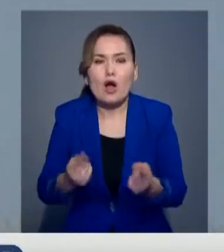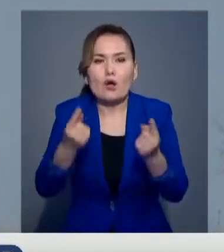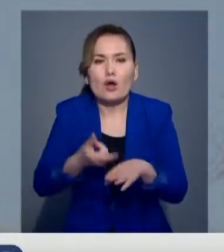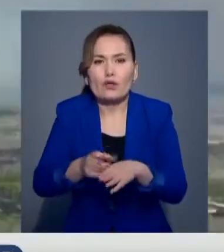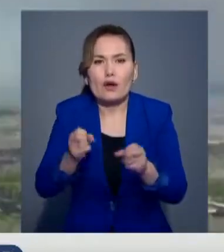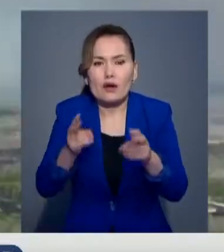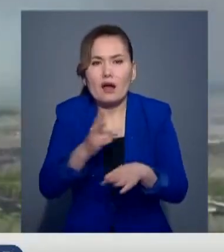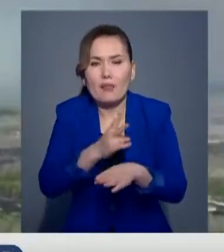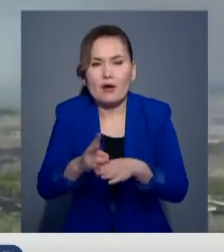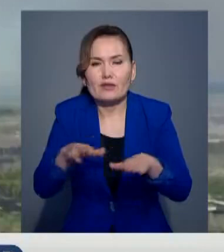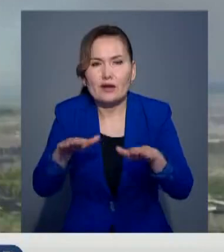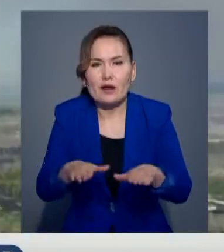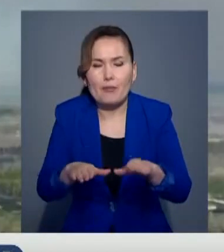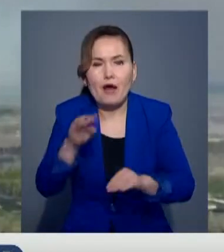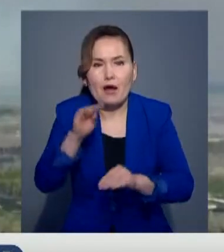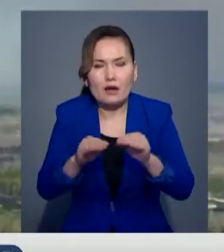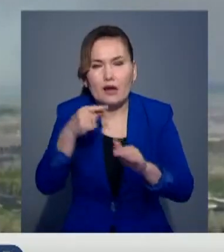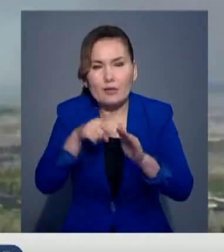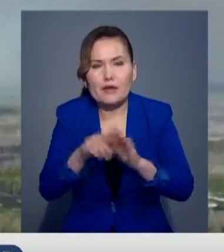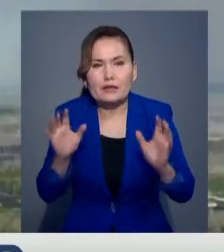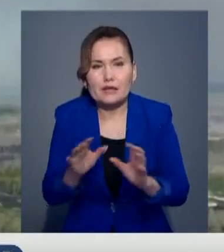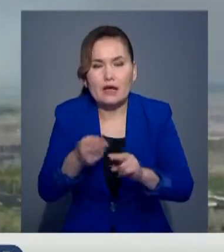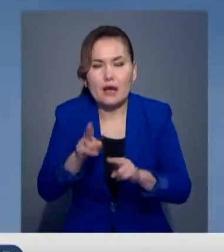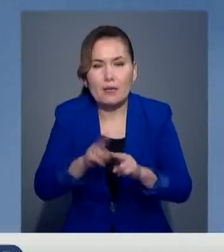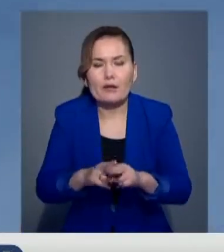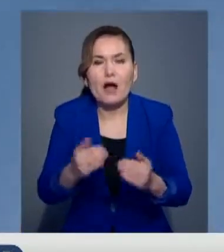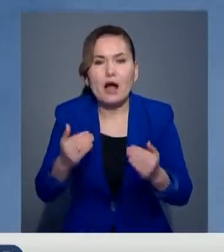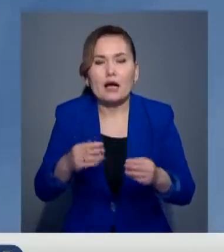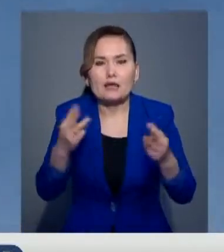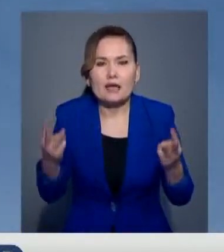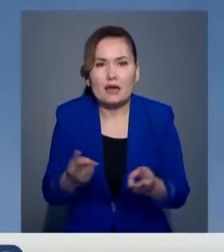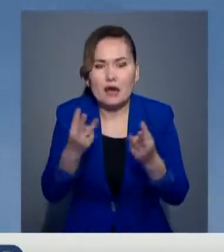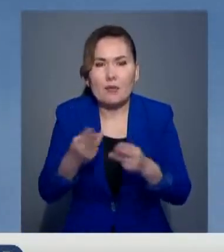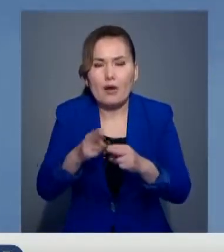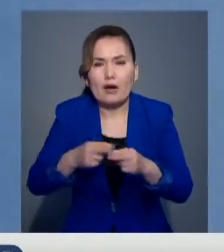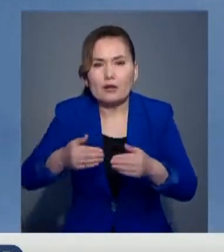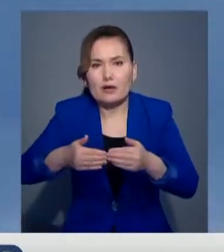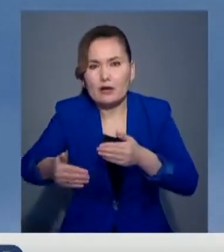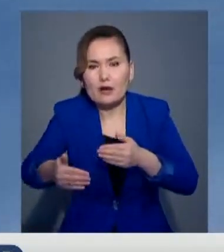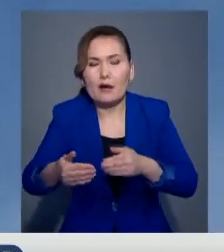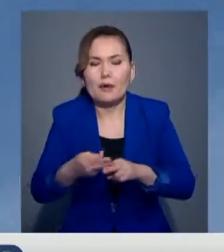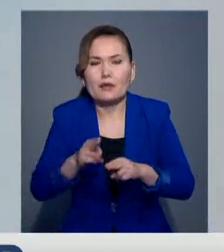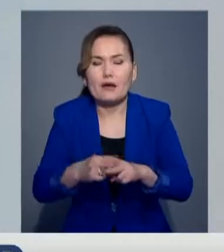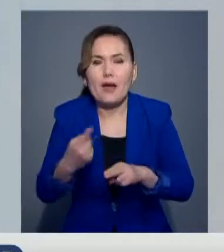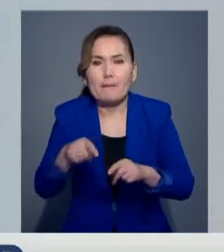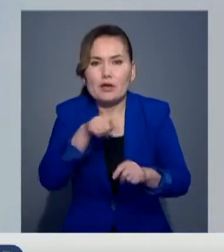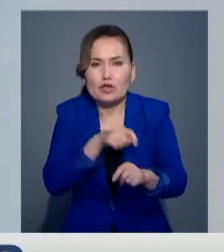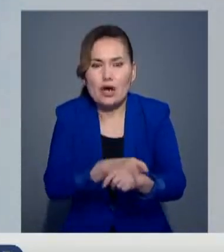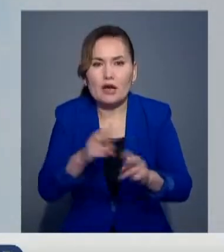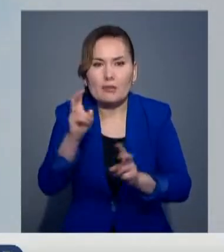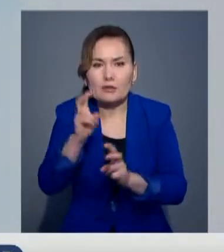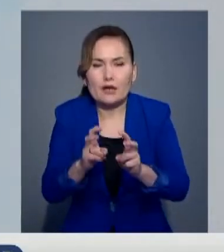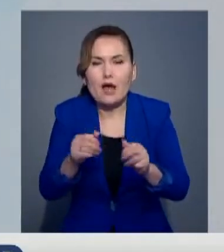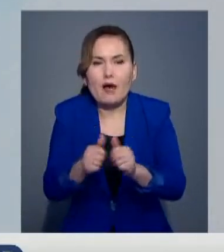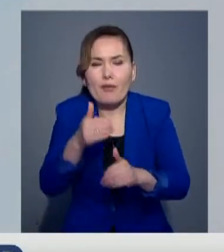қауіпті радиациялық заттар сақталынған. Қазір станциямен тілсіз жау арасын 1,5 шақырым ғана. Естеріңізге салайық, өрттің